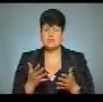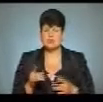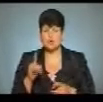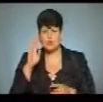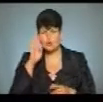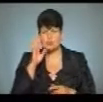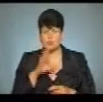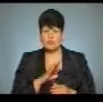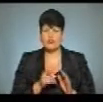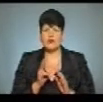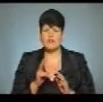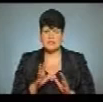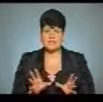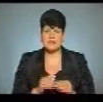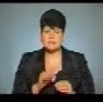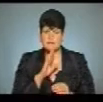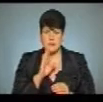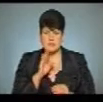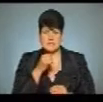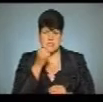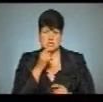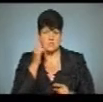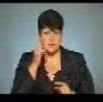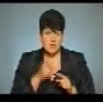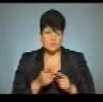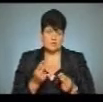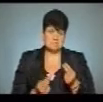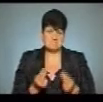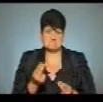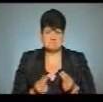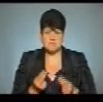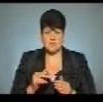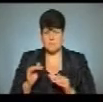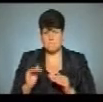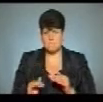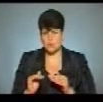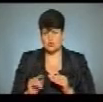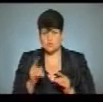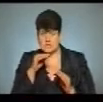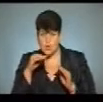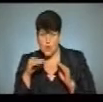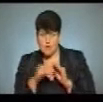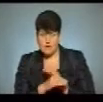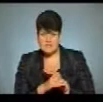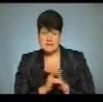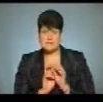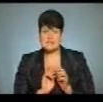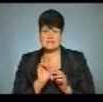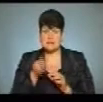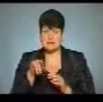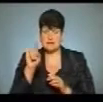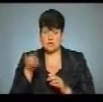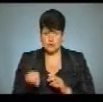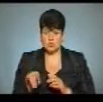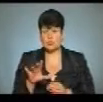хлопчик перебував у квартирі разом з матір'ю та старшим братом. Вони гралися, і молодший, щоб заховатися, заліз на вікно. Воно